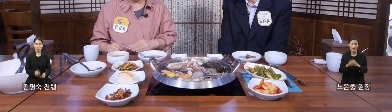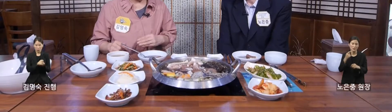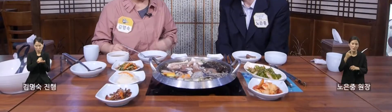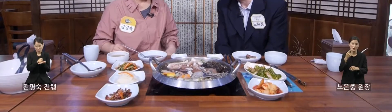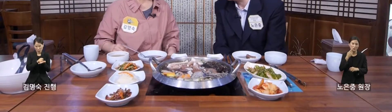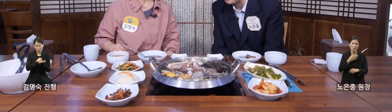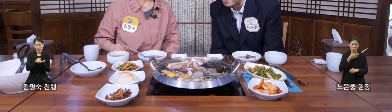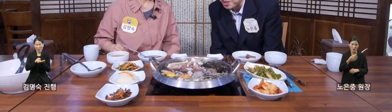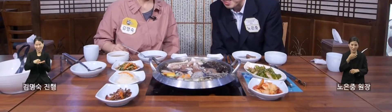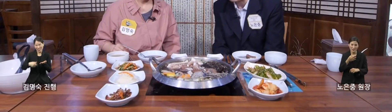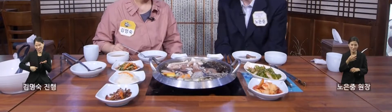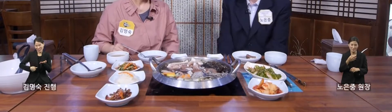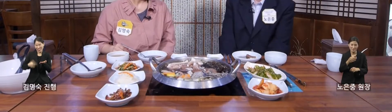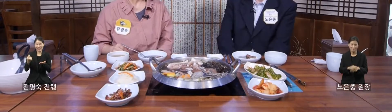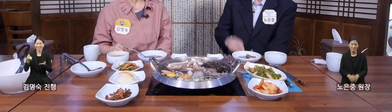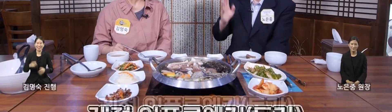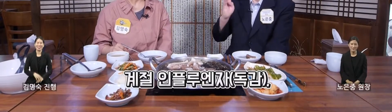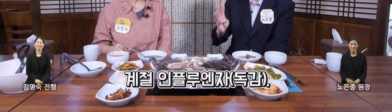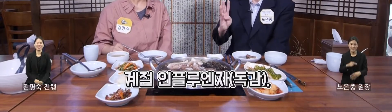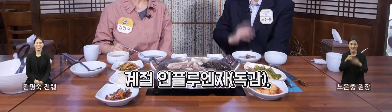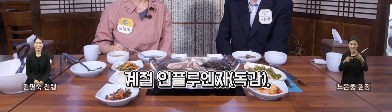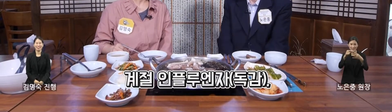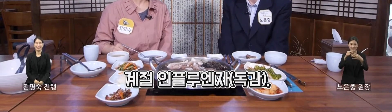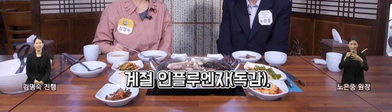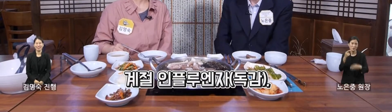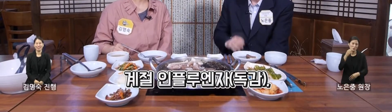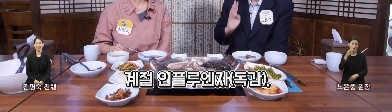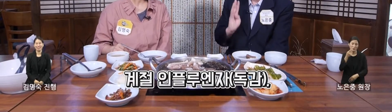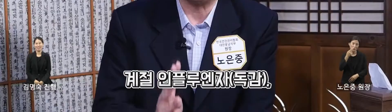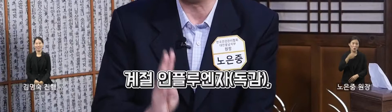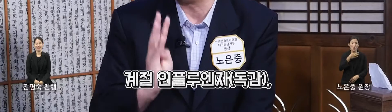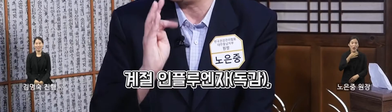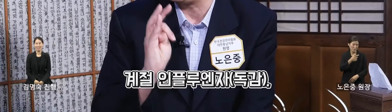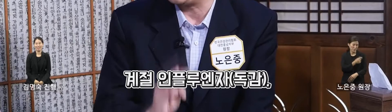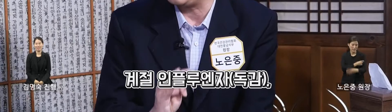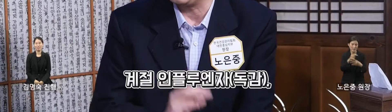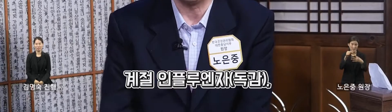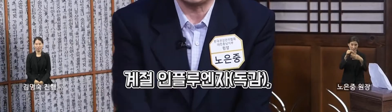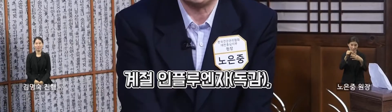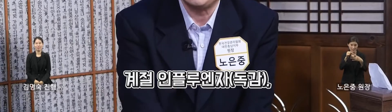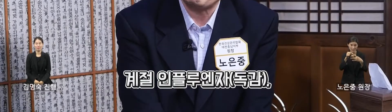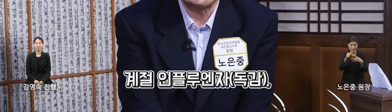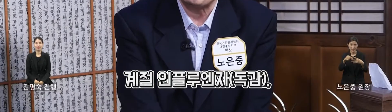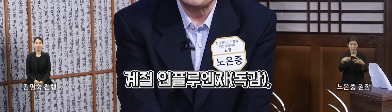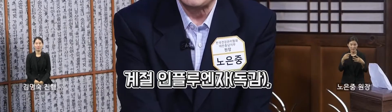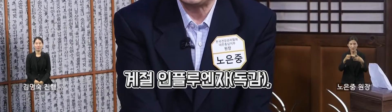적어야 되는데. 아, 제가 나중에 따로 적어드리겠습니다. 계절 독감 백신이라고 하는 이제 계절 인플루엔자 백신.